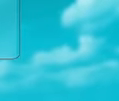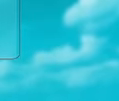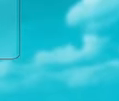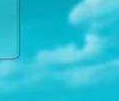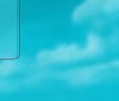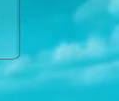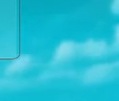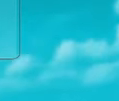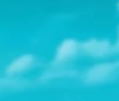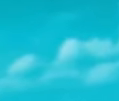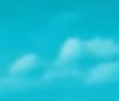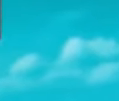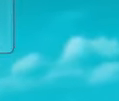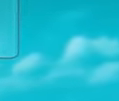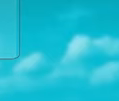10.